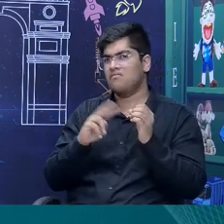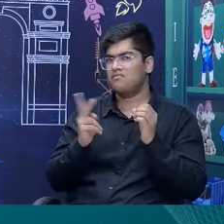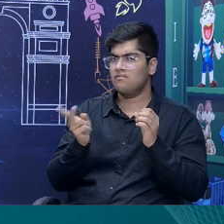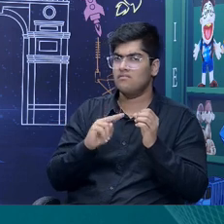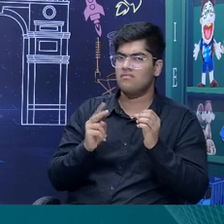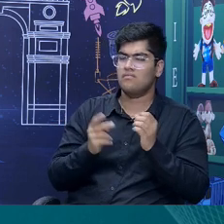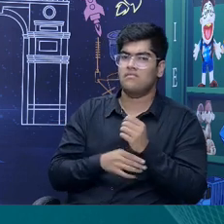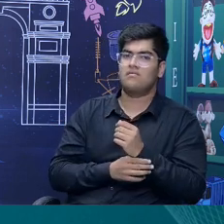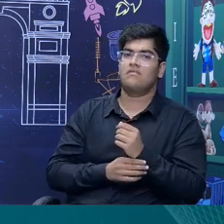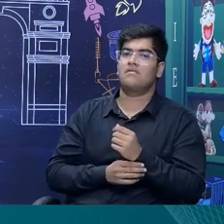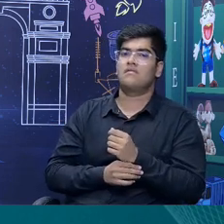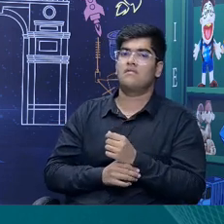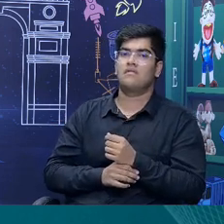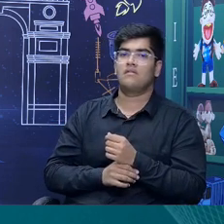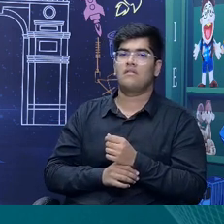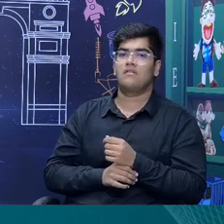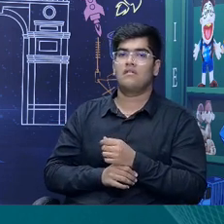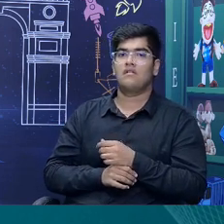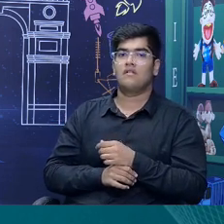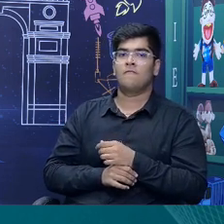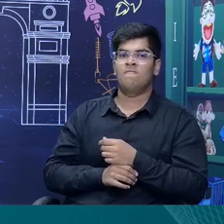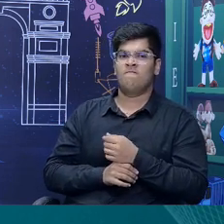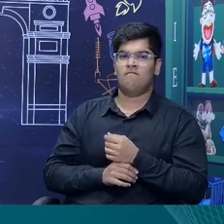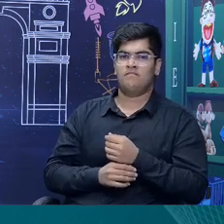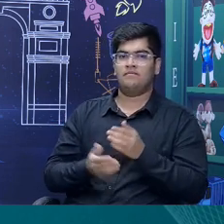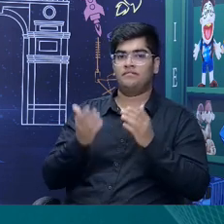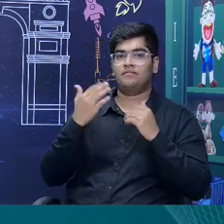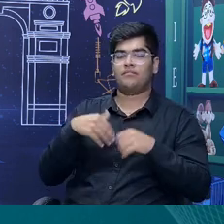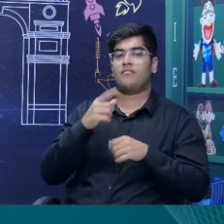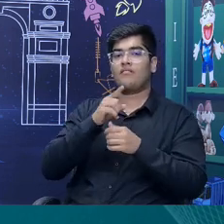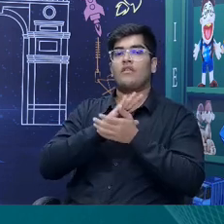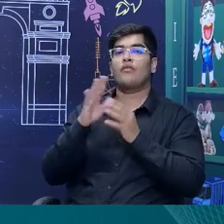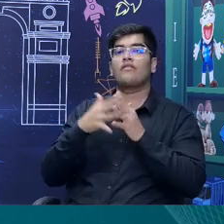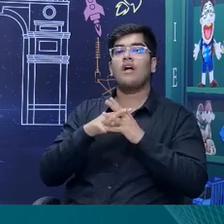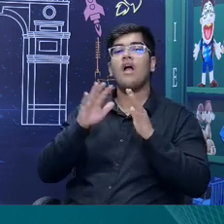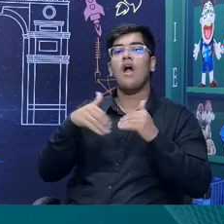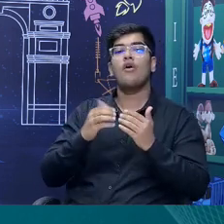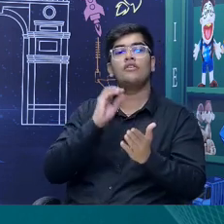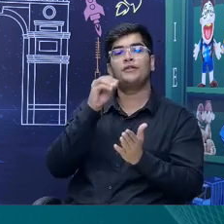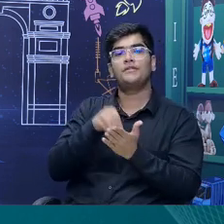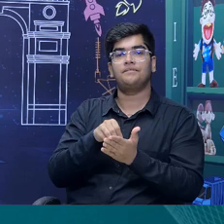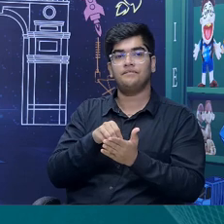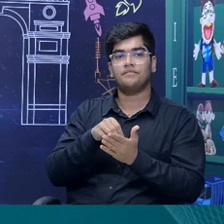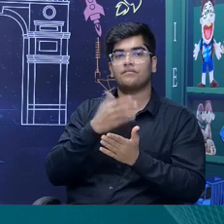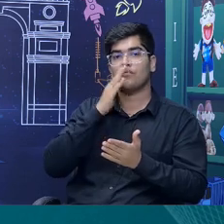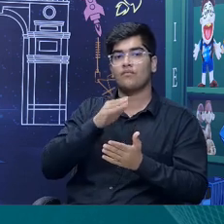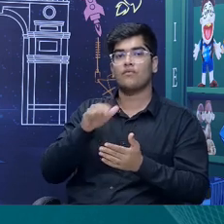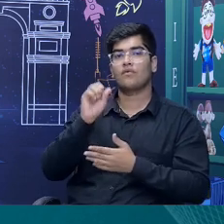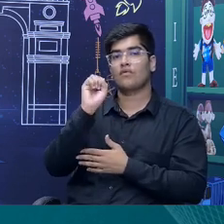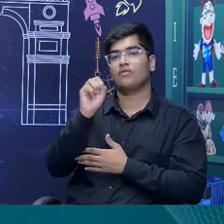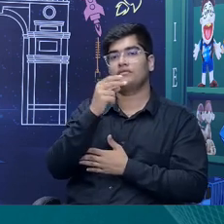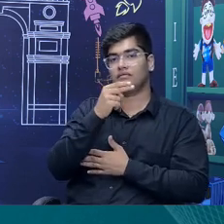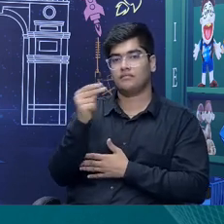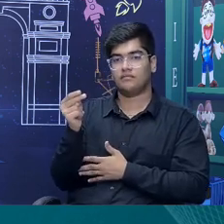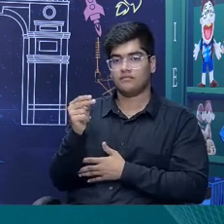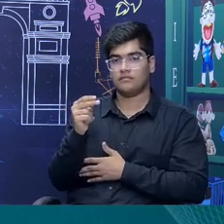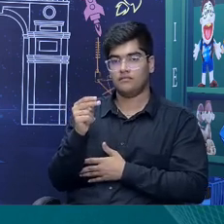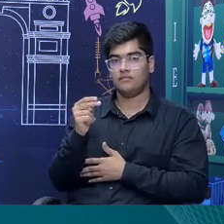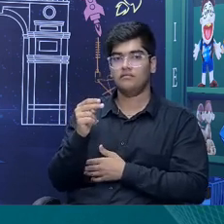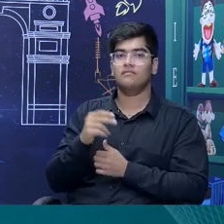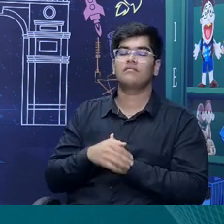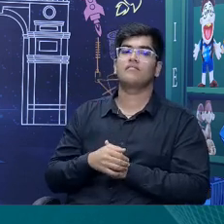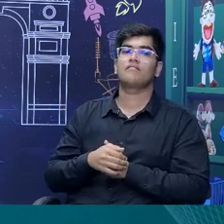क्रिएट कर शक्ति है यहां पर आपको दिखे रहा है होमवर्क सबमिशन फॉर्मेट बच्चों आपको इस फॉर्मेट में अपना